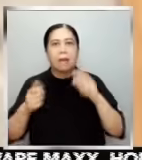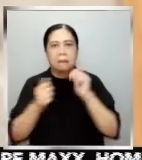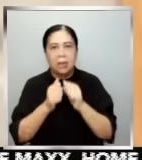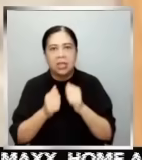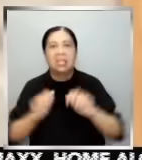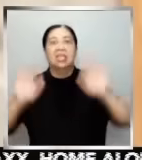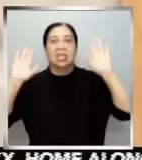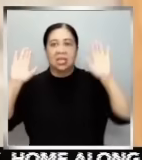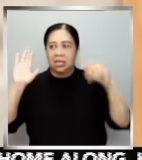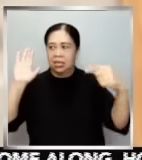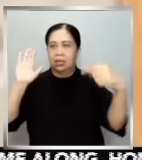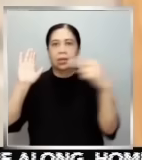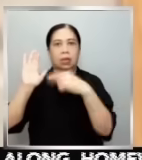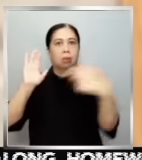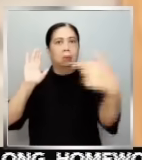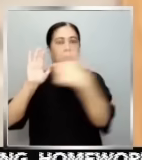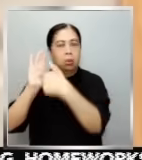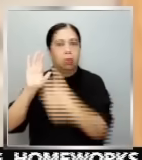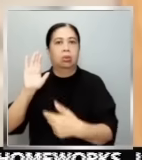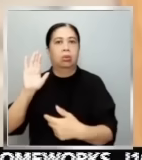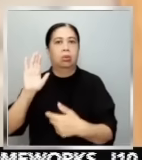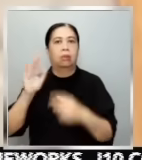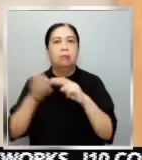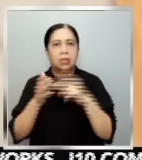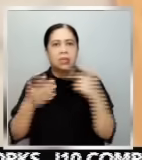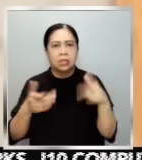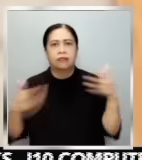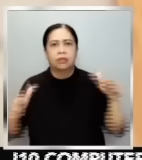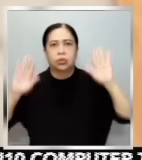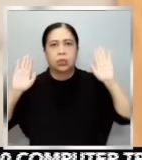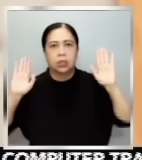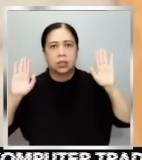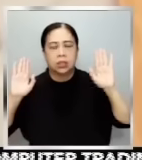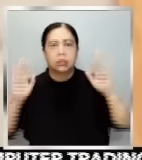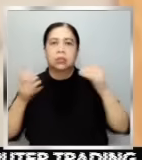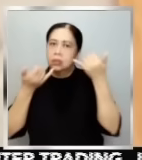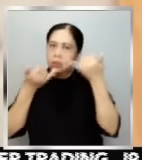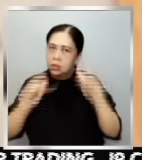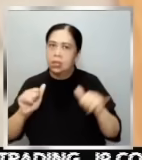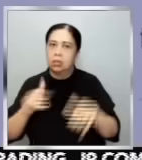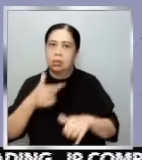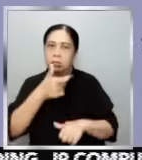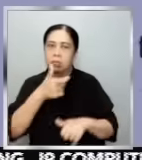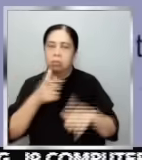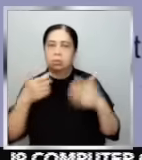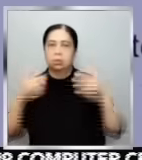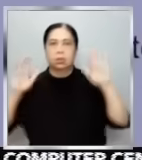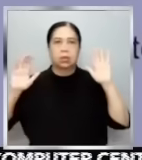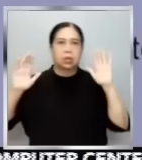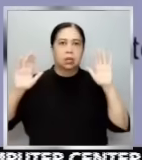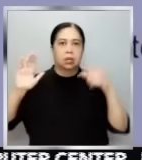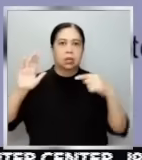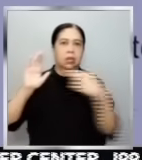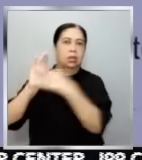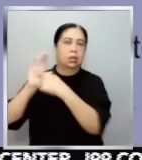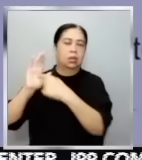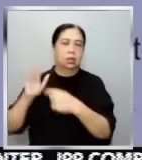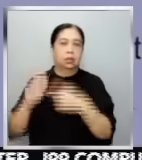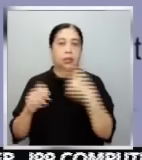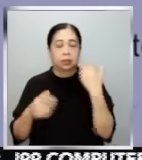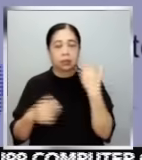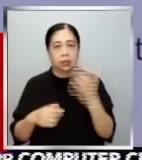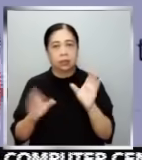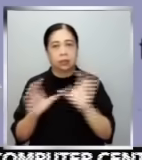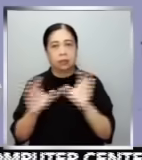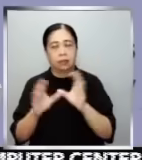Uh in surrender and that is you know a defensive stance batay sa death certificate tama sa